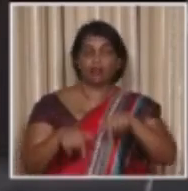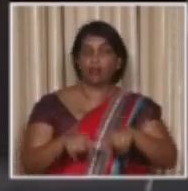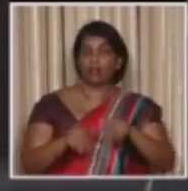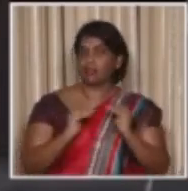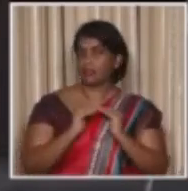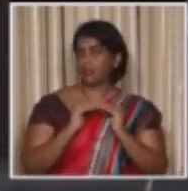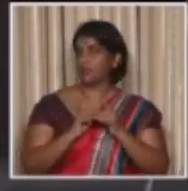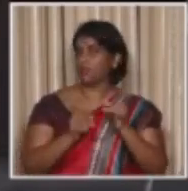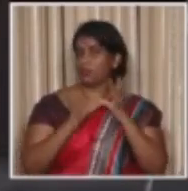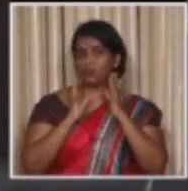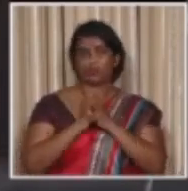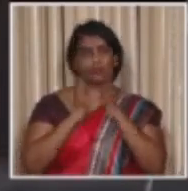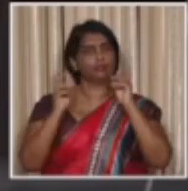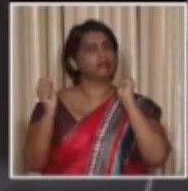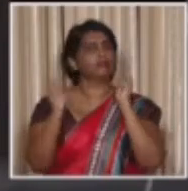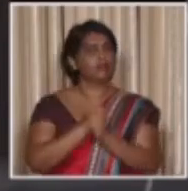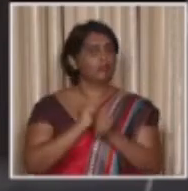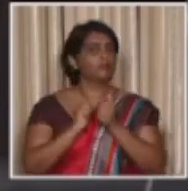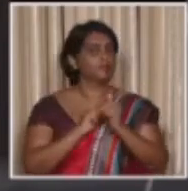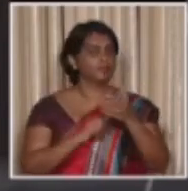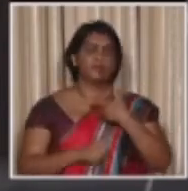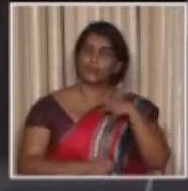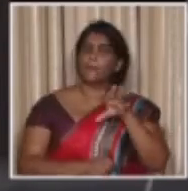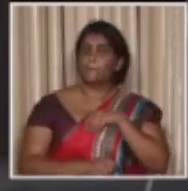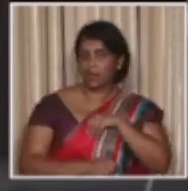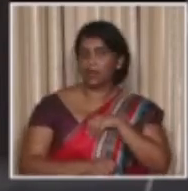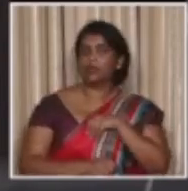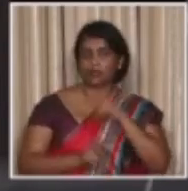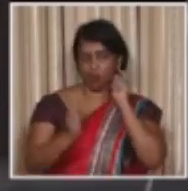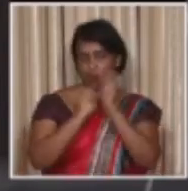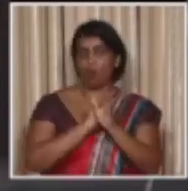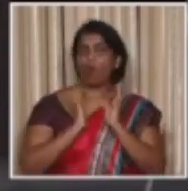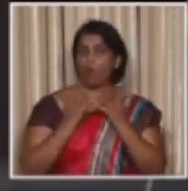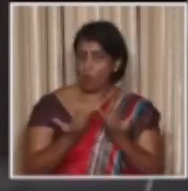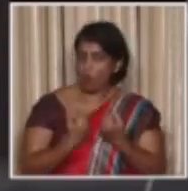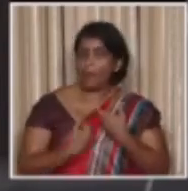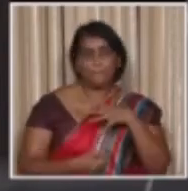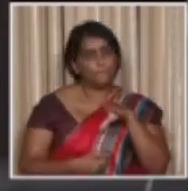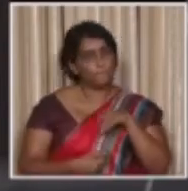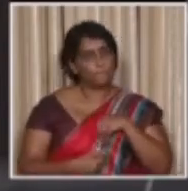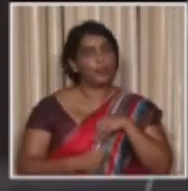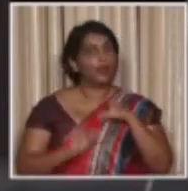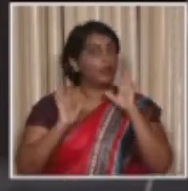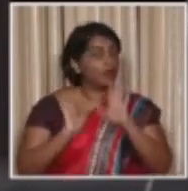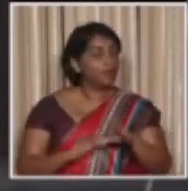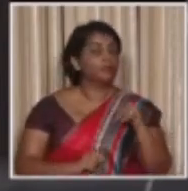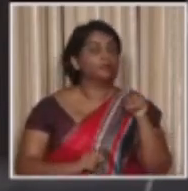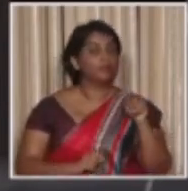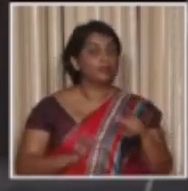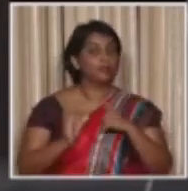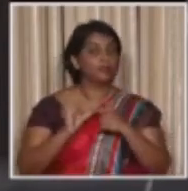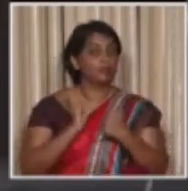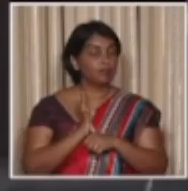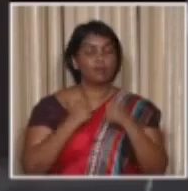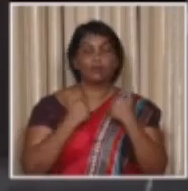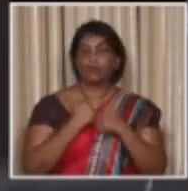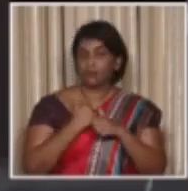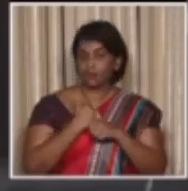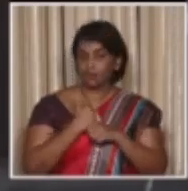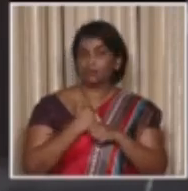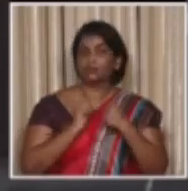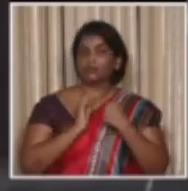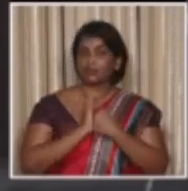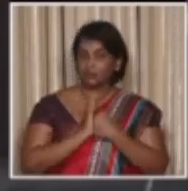ගැලපෙන පරිවර්තනයට යා යුතුයි කියන එක අපි පිළිගන්නවා. සංශෝධනයක් අවශ්‍යයි. අපි ඒක පිළිගන්නවා. නමුත් ඒ පනත හදනකොට